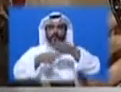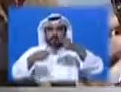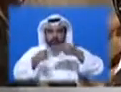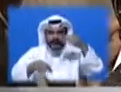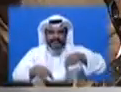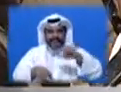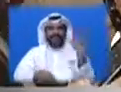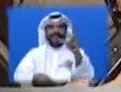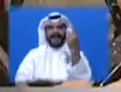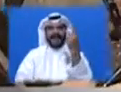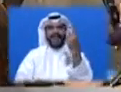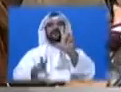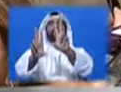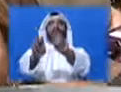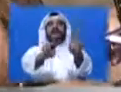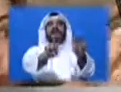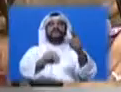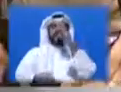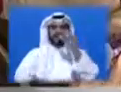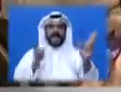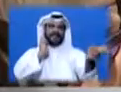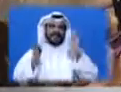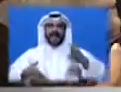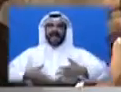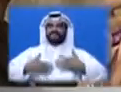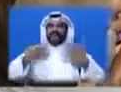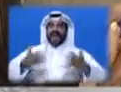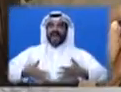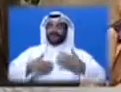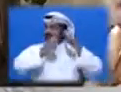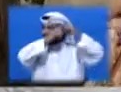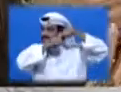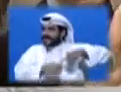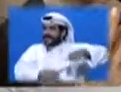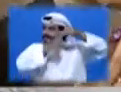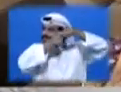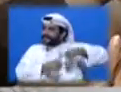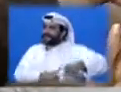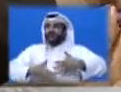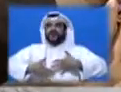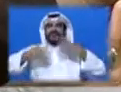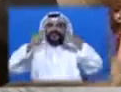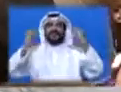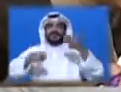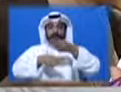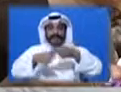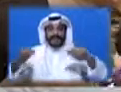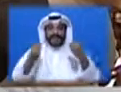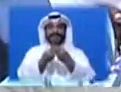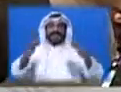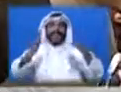62، والجميع يحتفل في هذه المناسبة، فهي مناسبة مصرية وكويتية